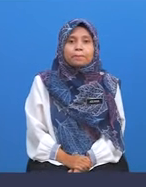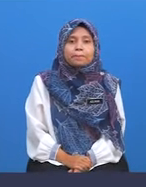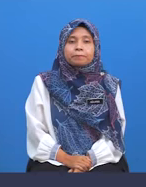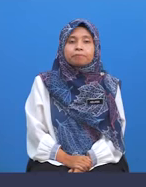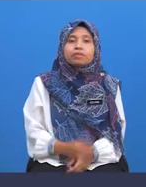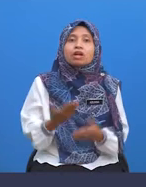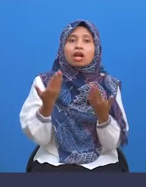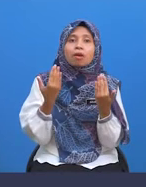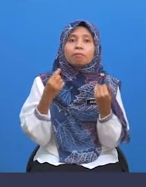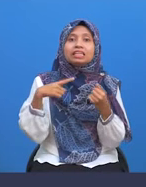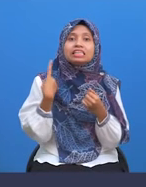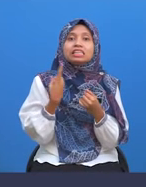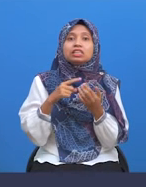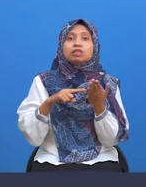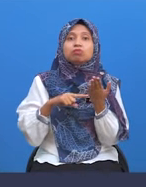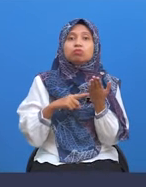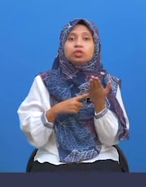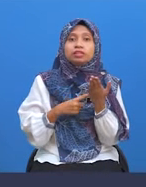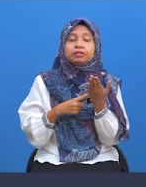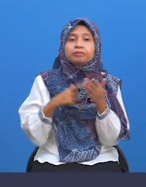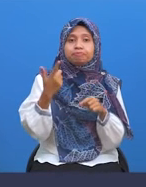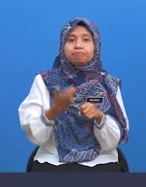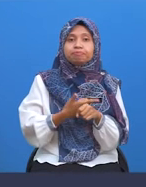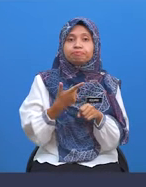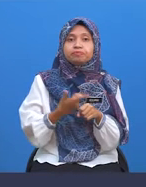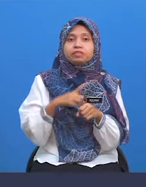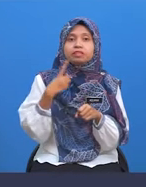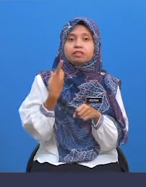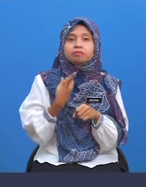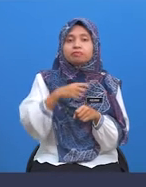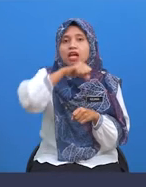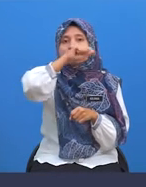Diharap semua murid dapat menyemak jawapan masing-masing.